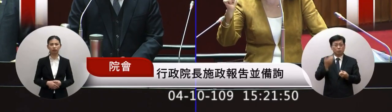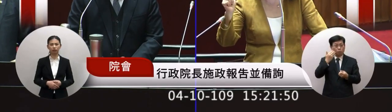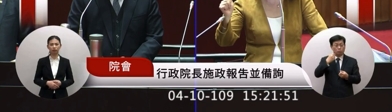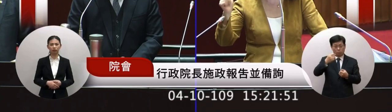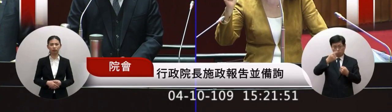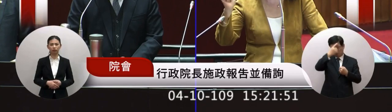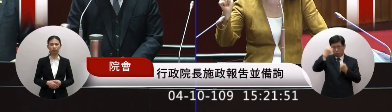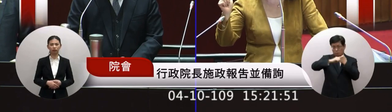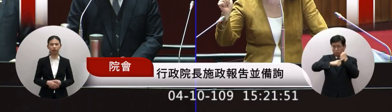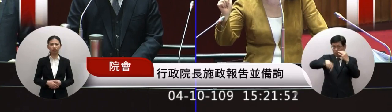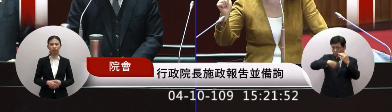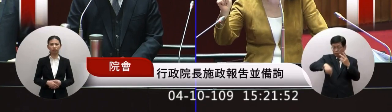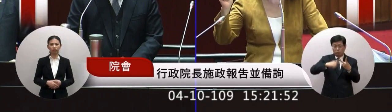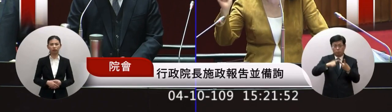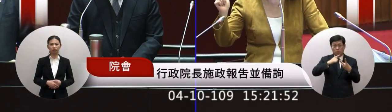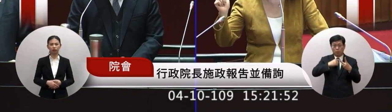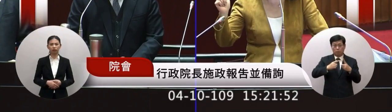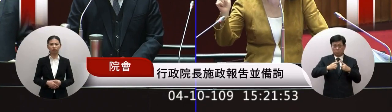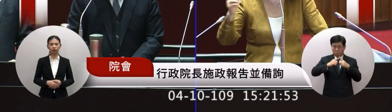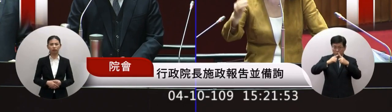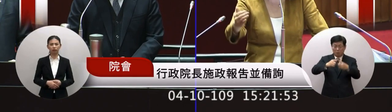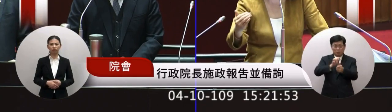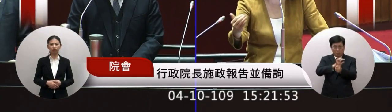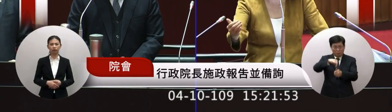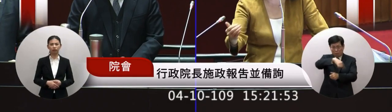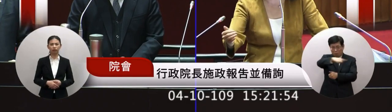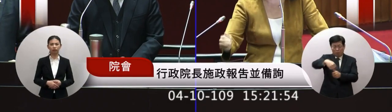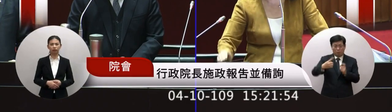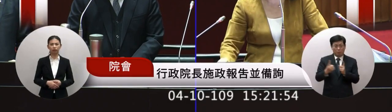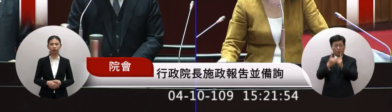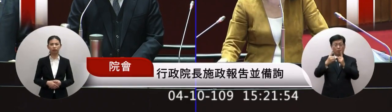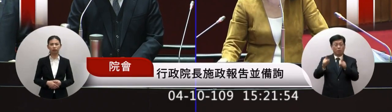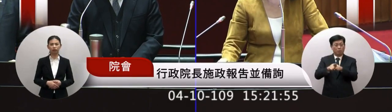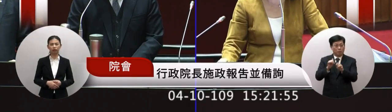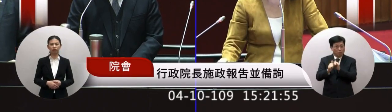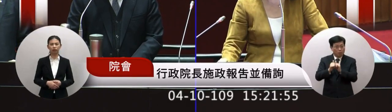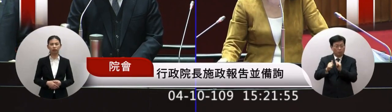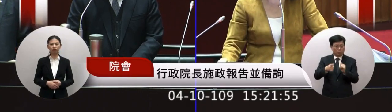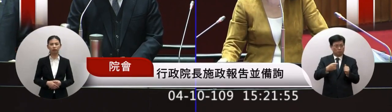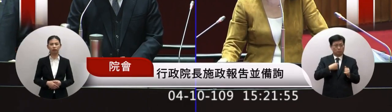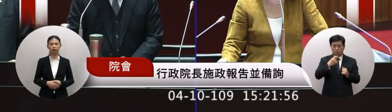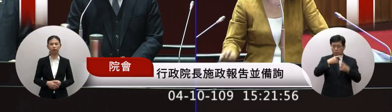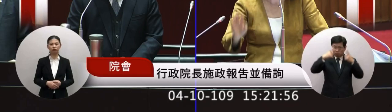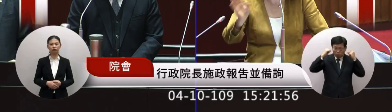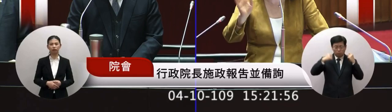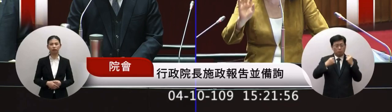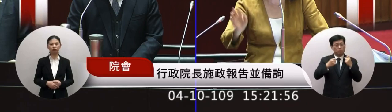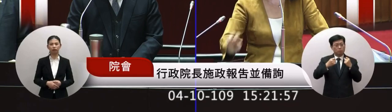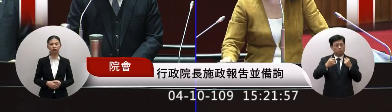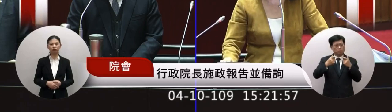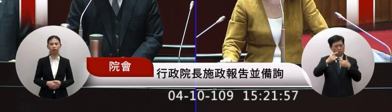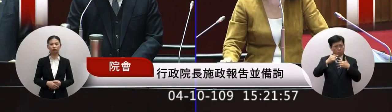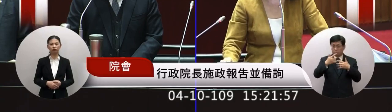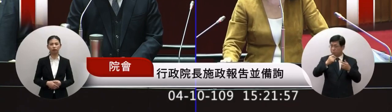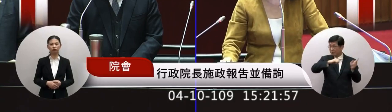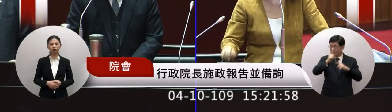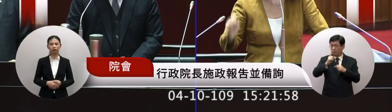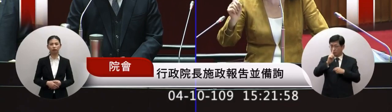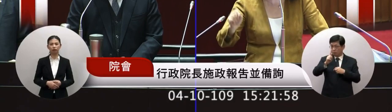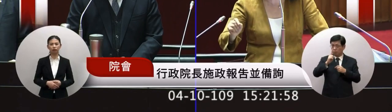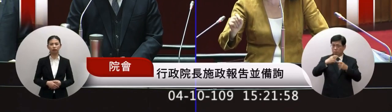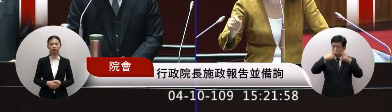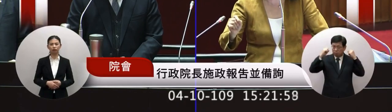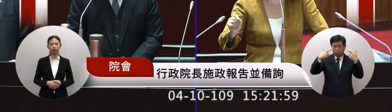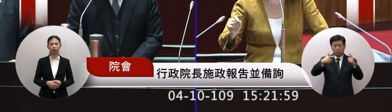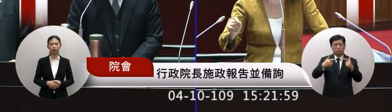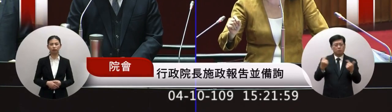法院还有这个第一线的人员，接触民众第一线的人员的这个口罩的需求，还不是讲一天一片呢、哦？在